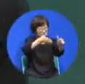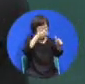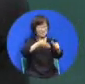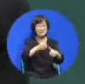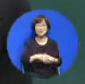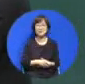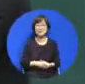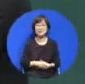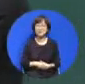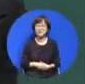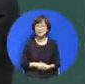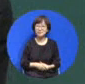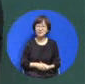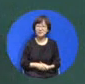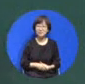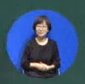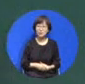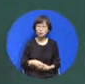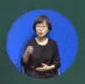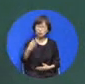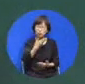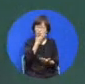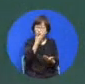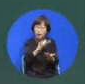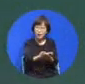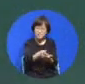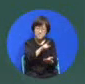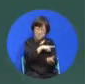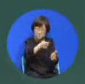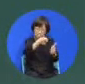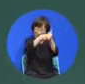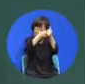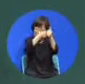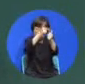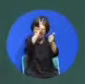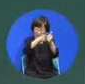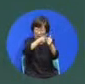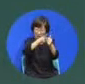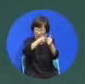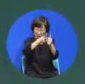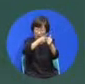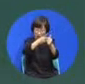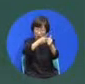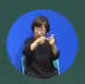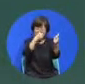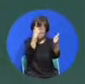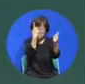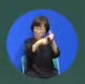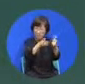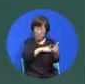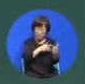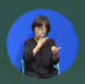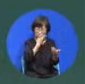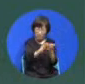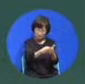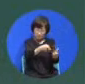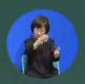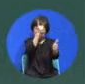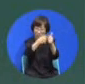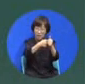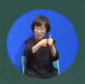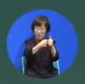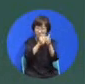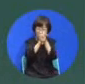really gain the strength of God. 우선순위만 바꿔버리면 이 순서 바꿔버리면 달란트는 하나님이 주십니다. 그 달란트가